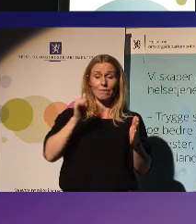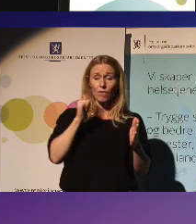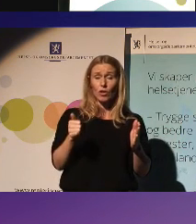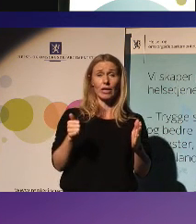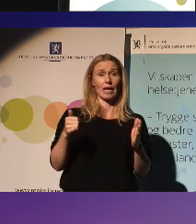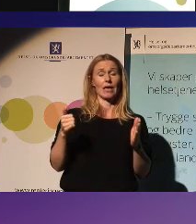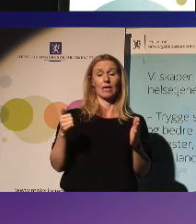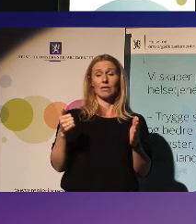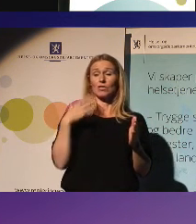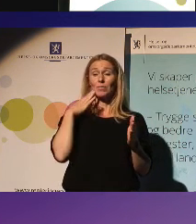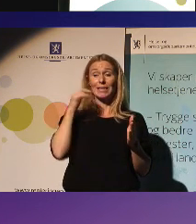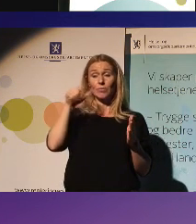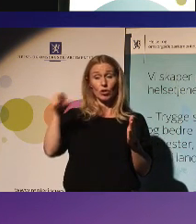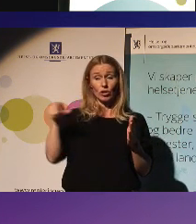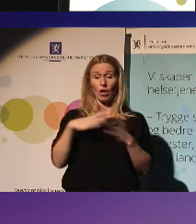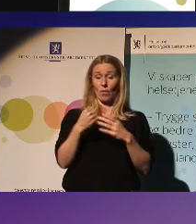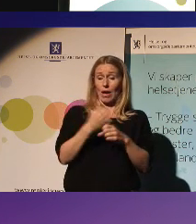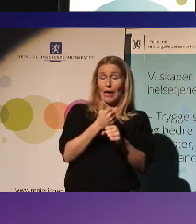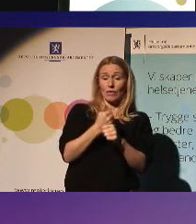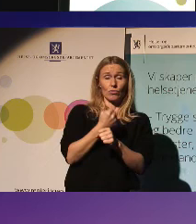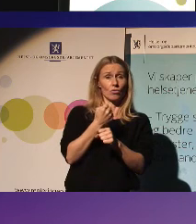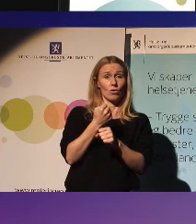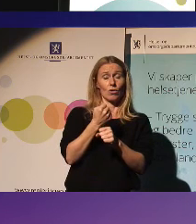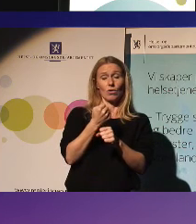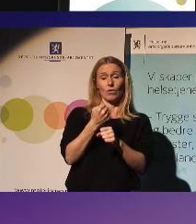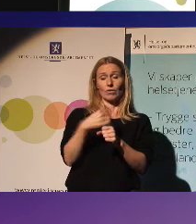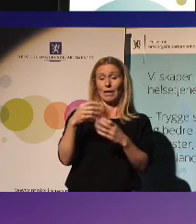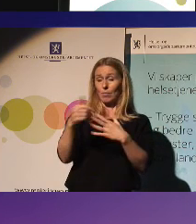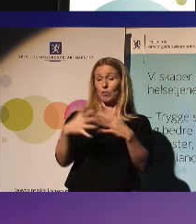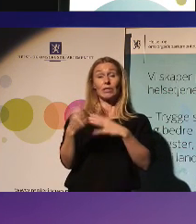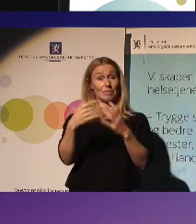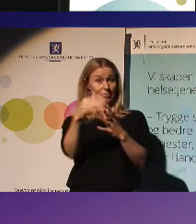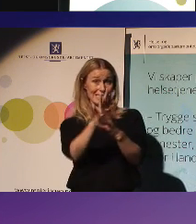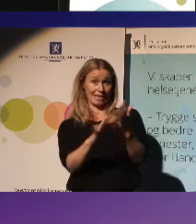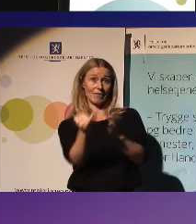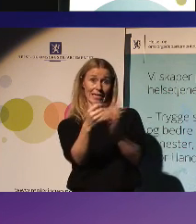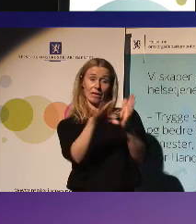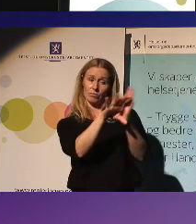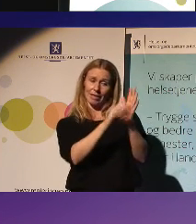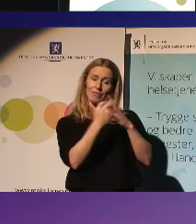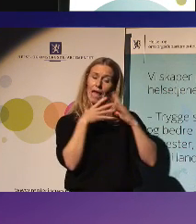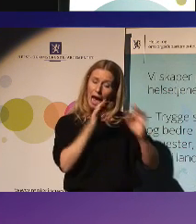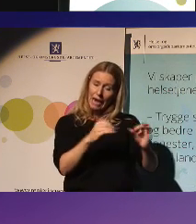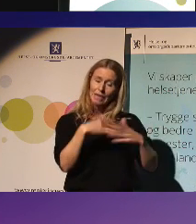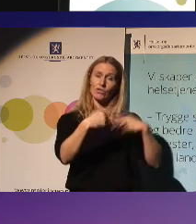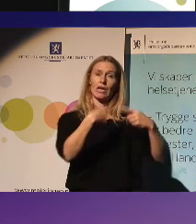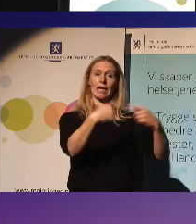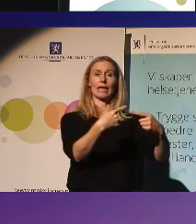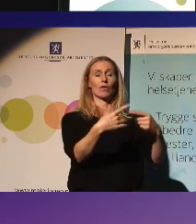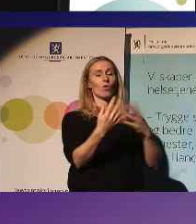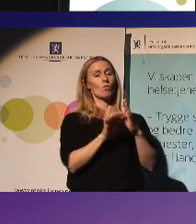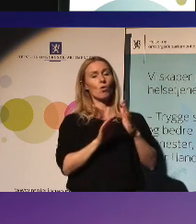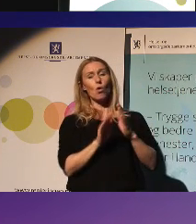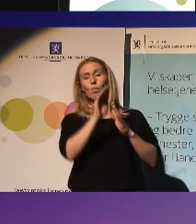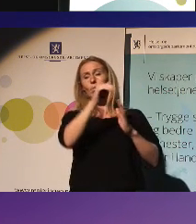og ergoterapeutene i kommunen beskriver i denne artikkelen. Det er en ganske ærlig fortelling om opp- og